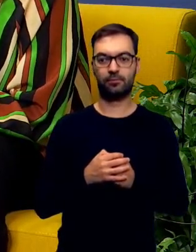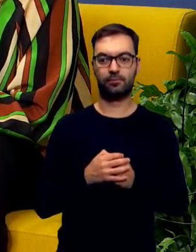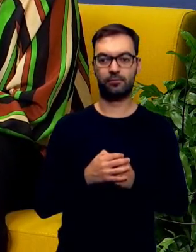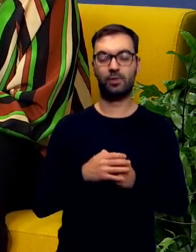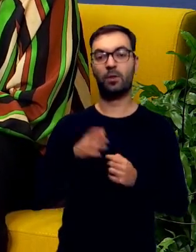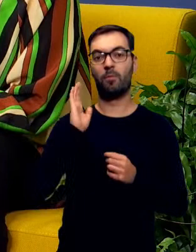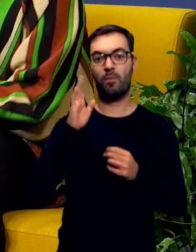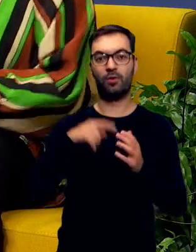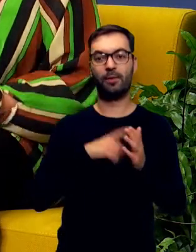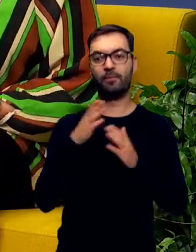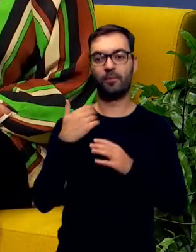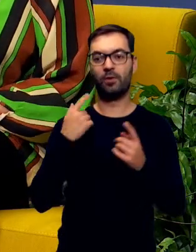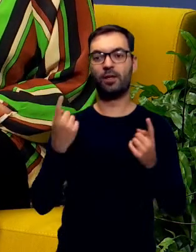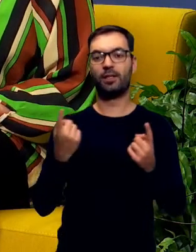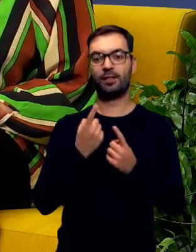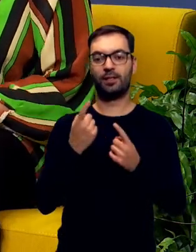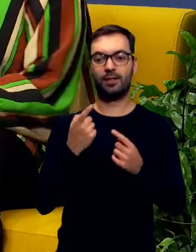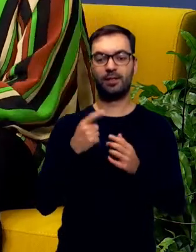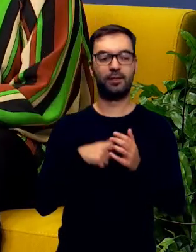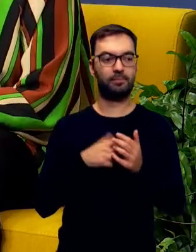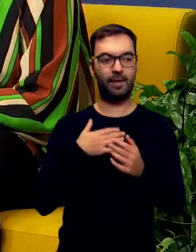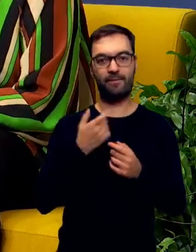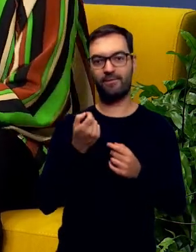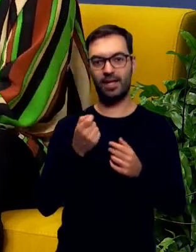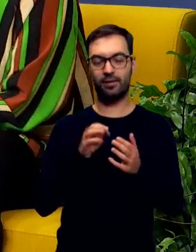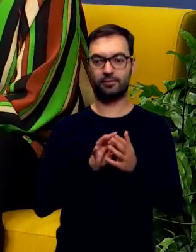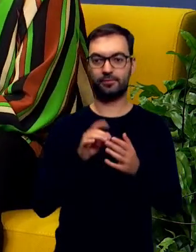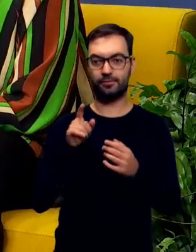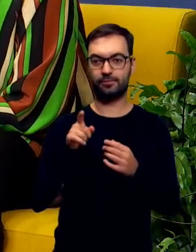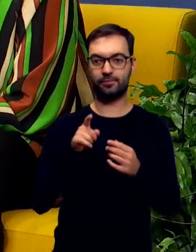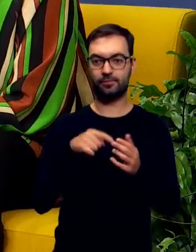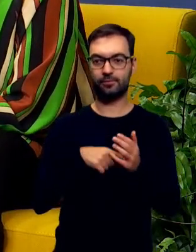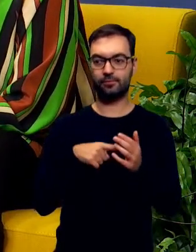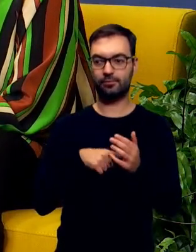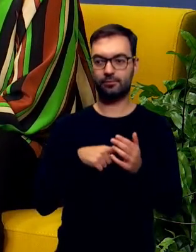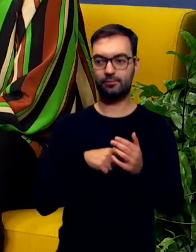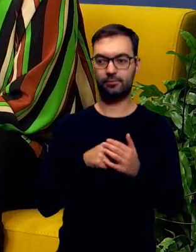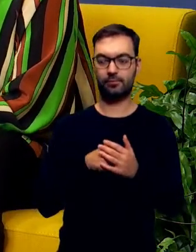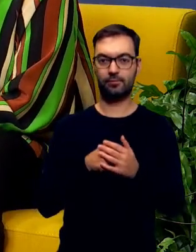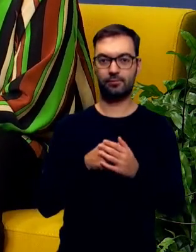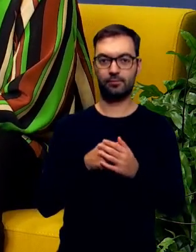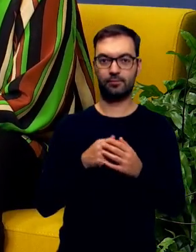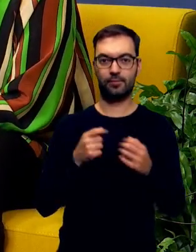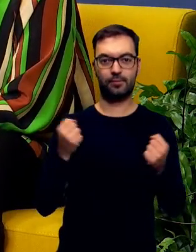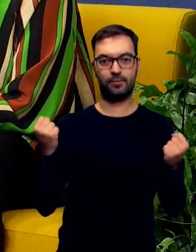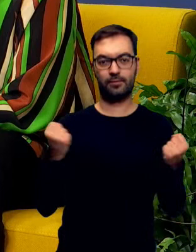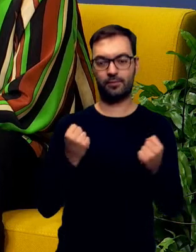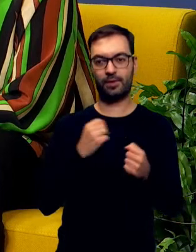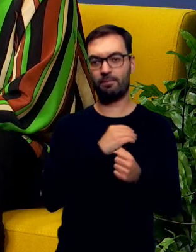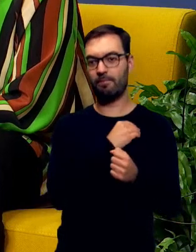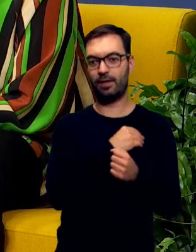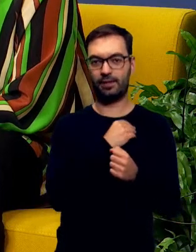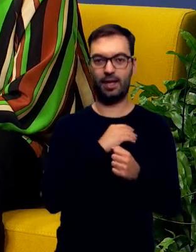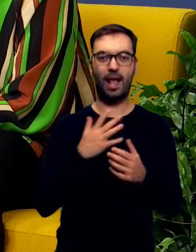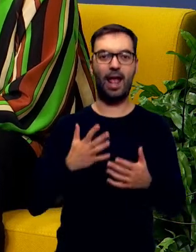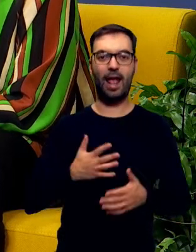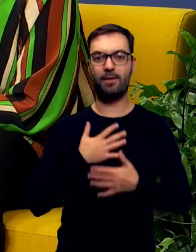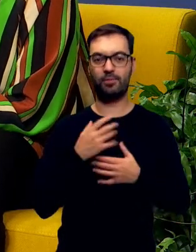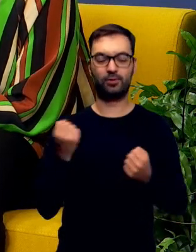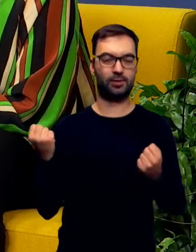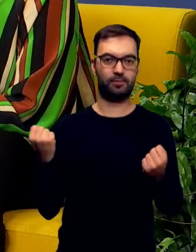potem miałam taki moment, jak to napisałam też, że to jest właśnie no, potężny materiał emocjonalny,